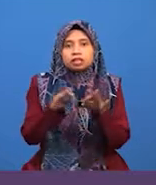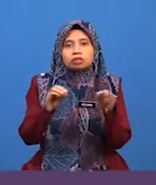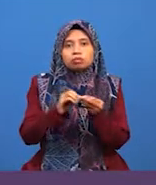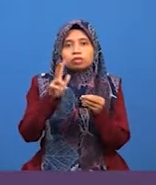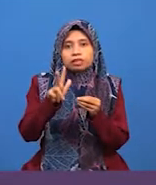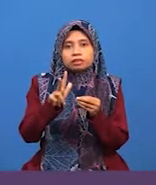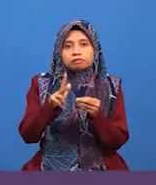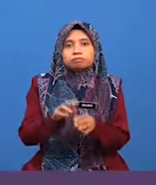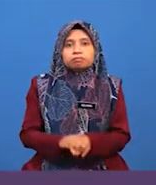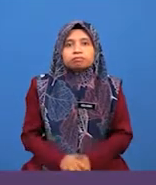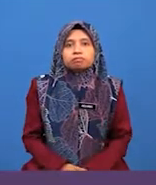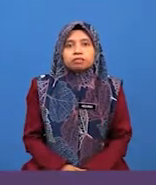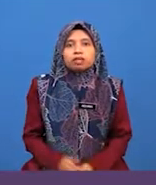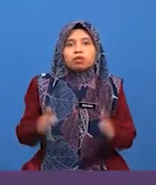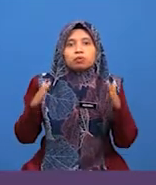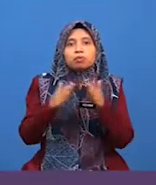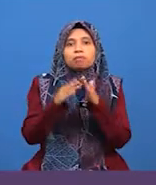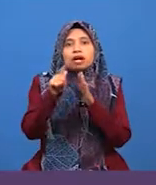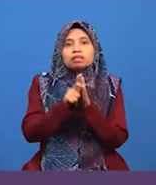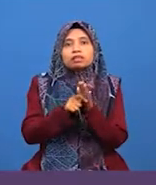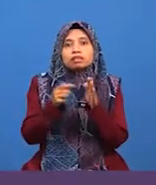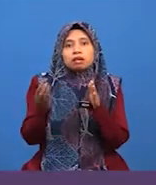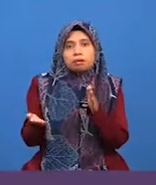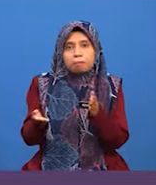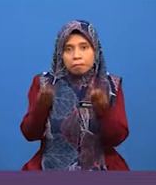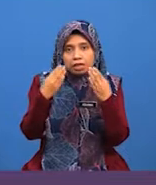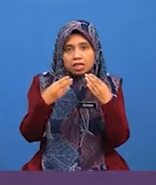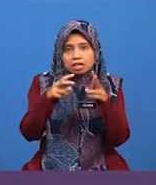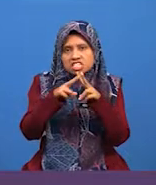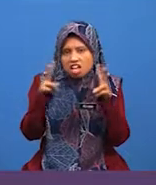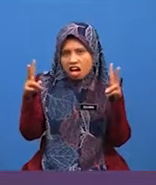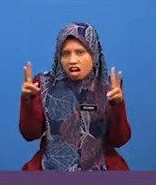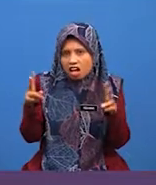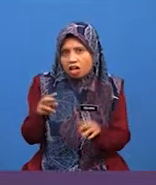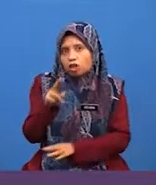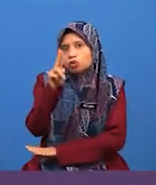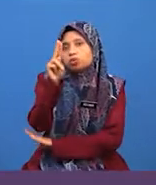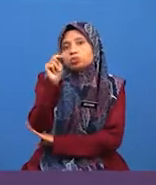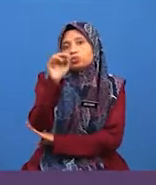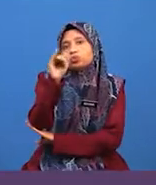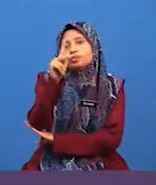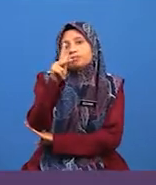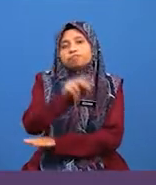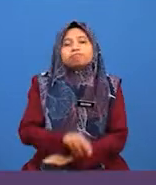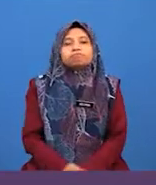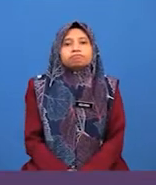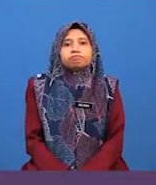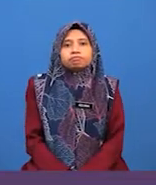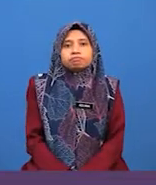Ayat ketiga. Rumah terbalik sangat unik.